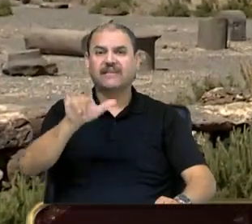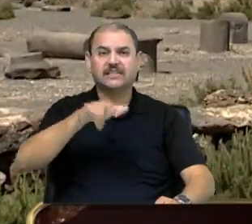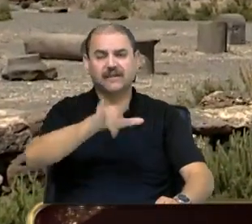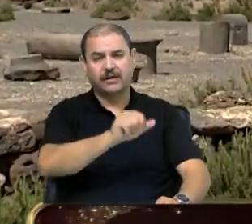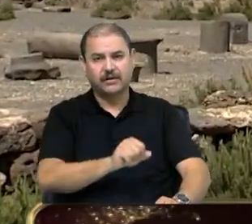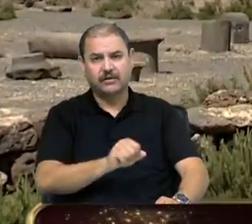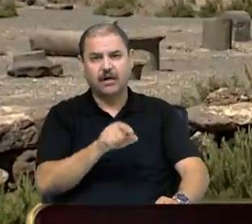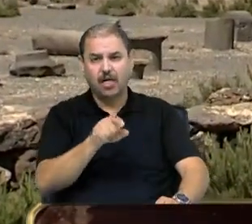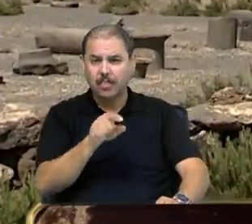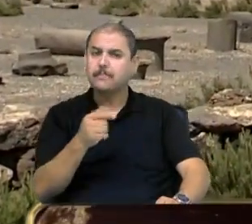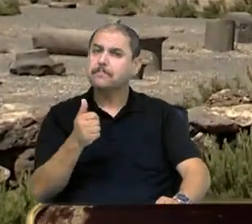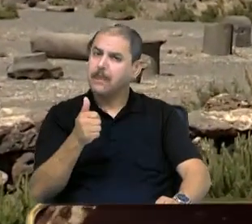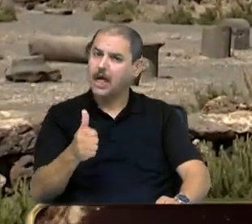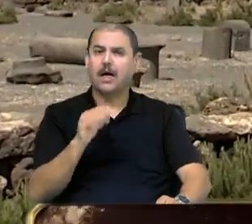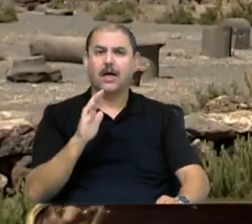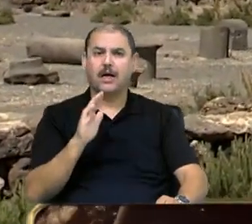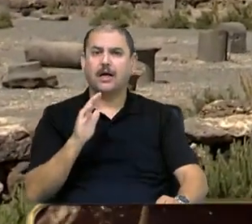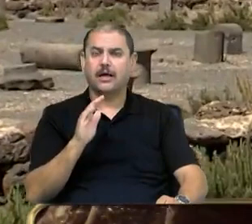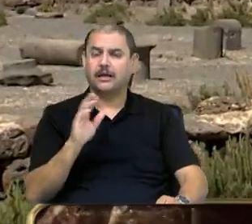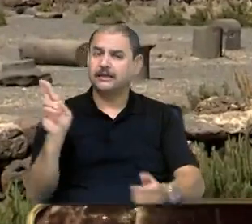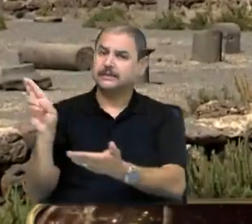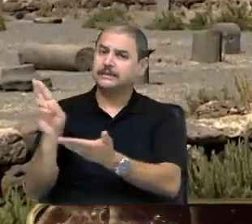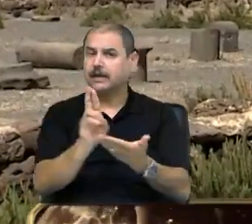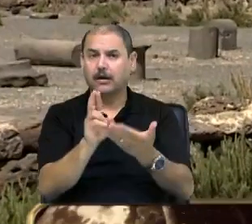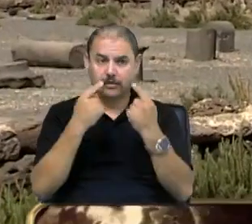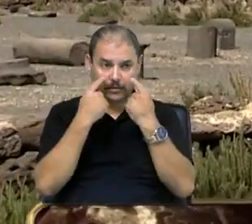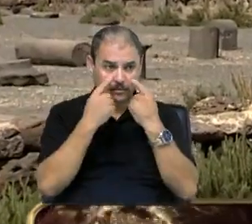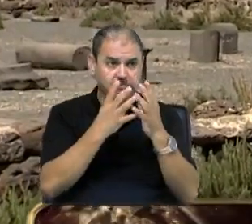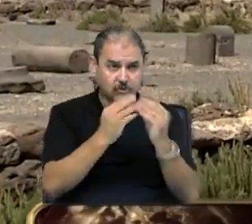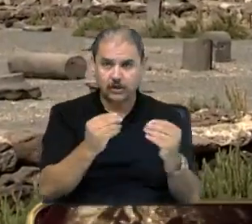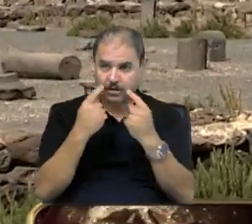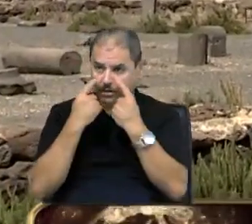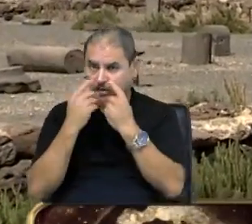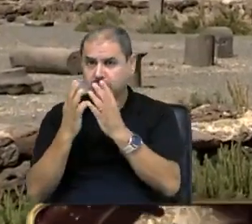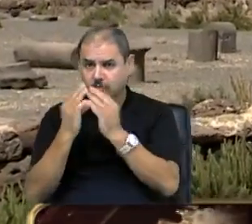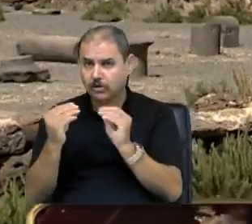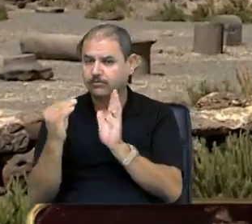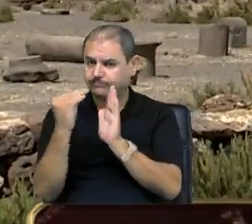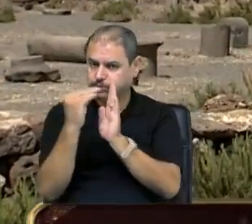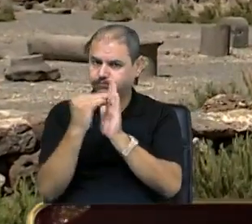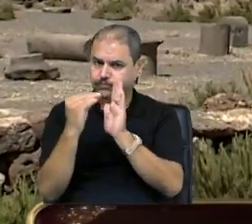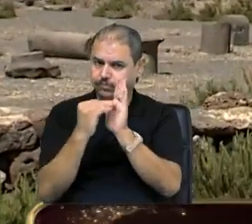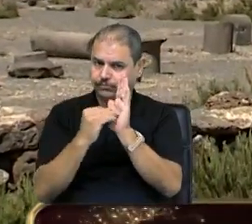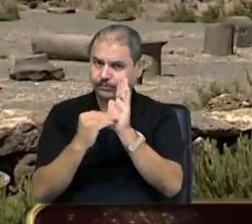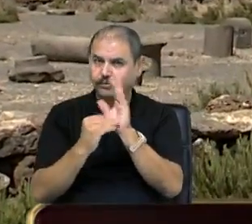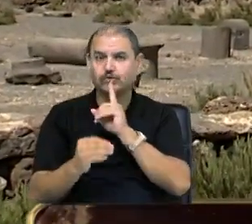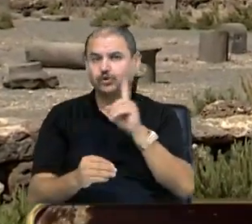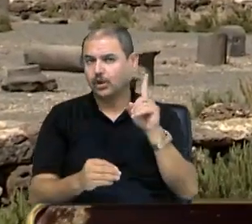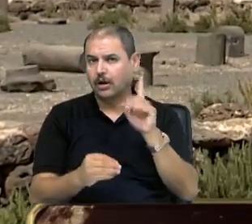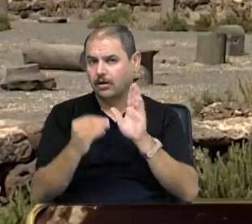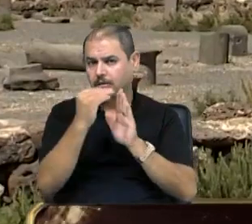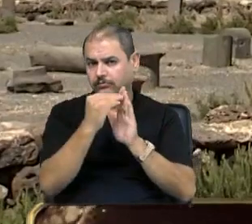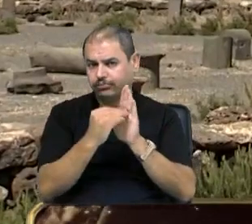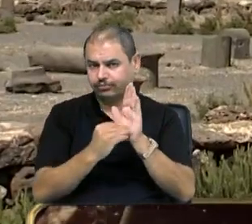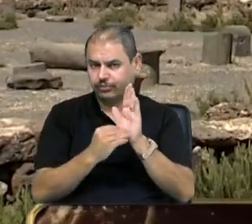الاجراءات ميسره لهم فكانت يعني الزياره هناك بعض الملاحظات التي سوف نرفقها يعني بضمن ادوات الدستوريه